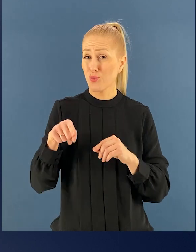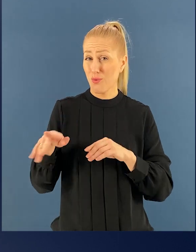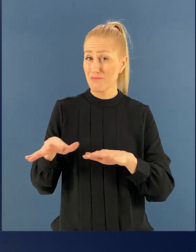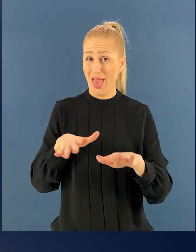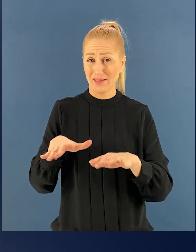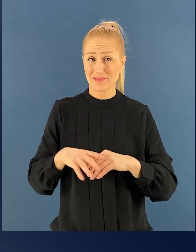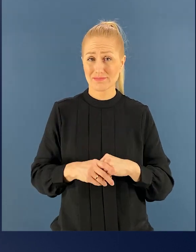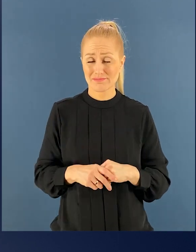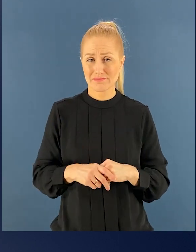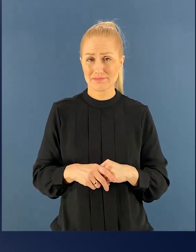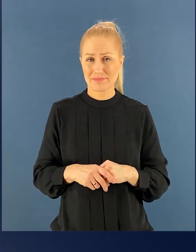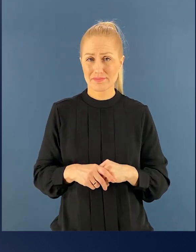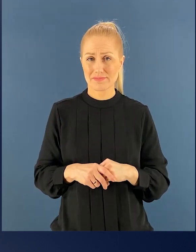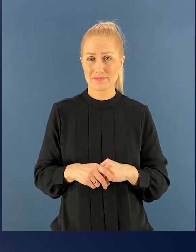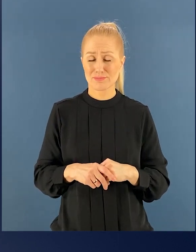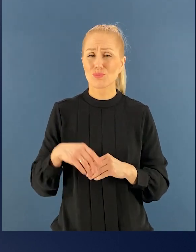na tym moście,